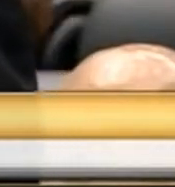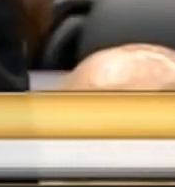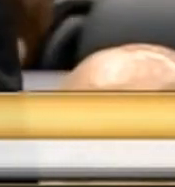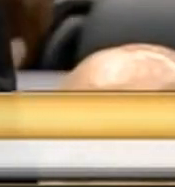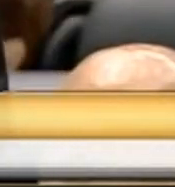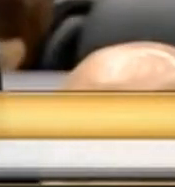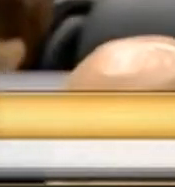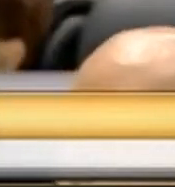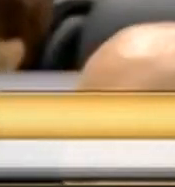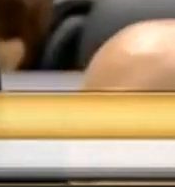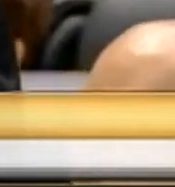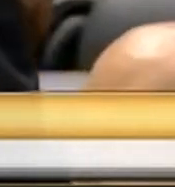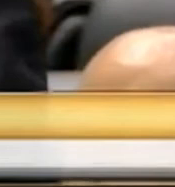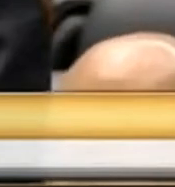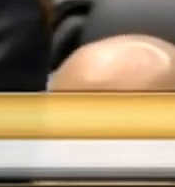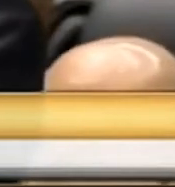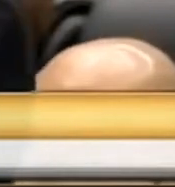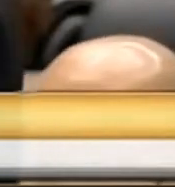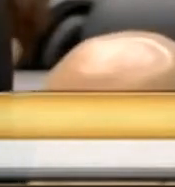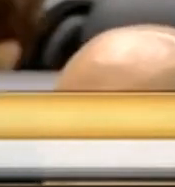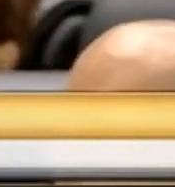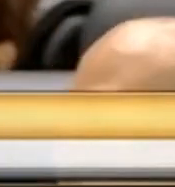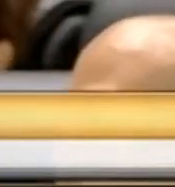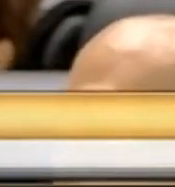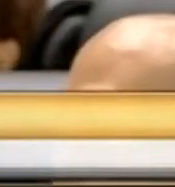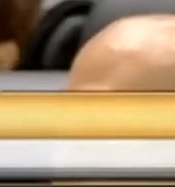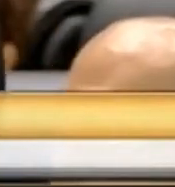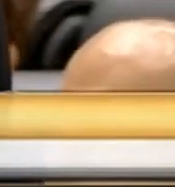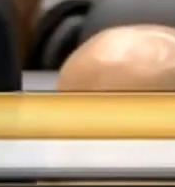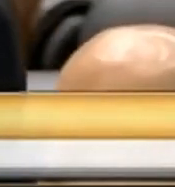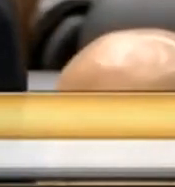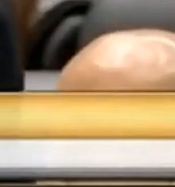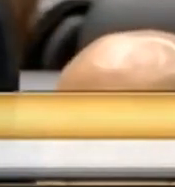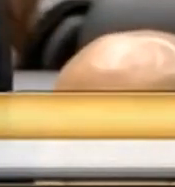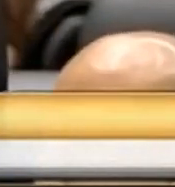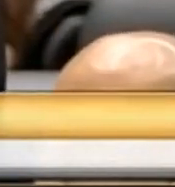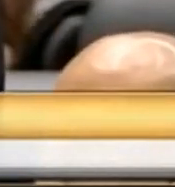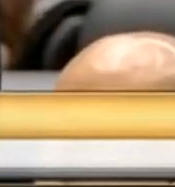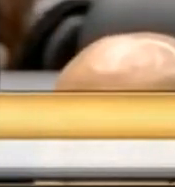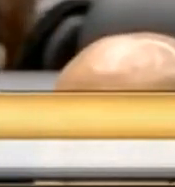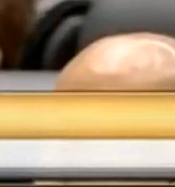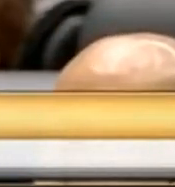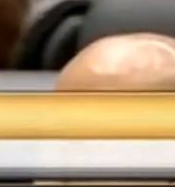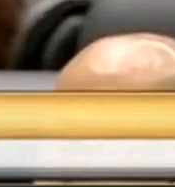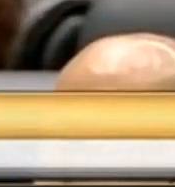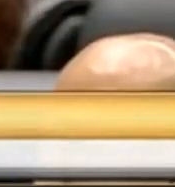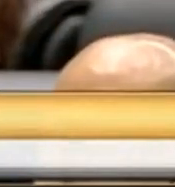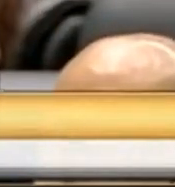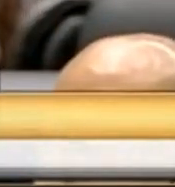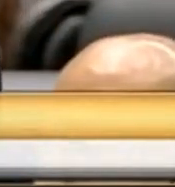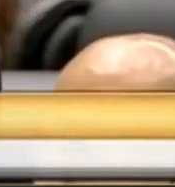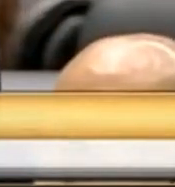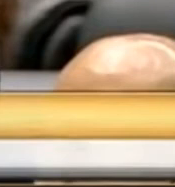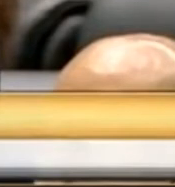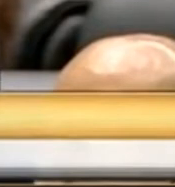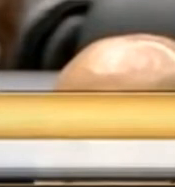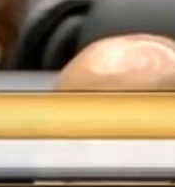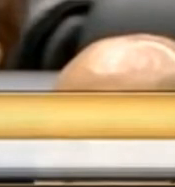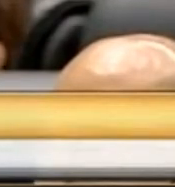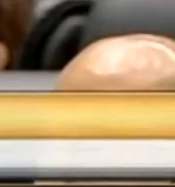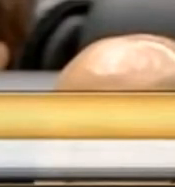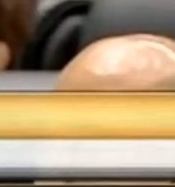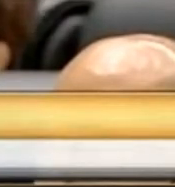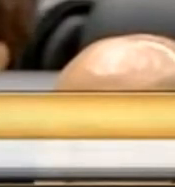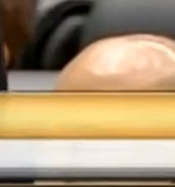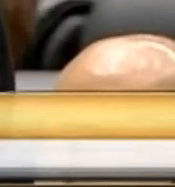ต้องเสนอเขาว่าจะเข้าถึงประชาชนที่เขาดูแลอยู่ยังไงนะครับเพื่อที่จะเอามาเป็นสมาชิกกอช.อย่าลืมว่าเป็นสม